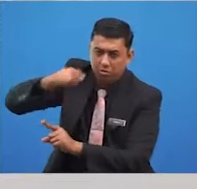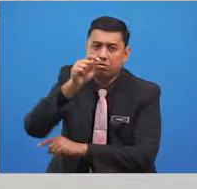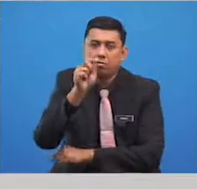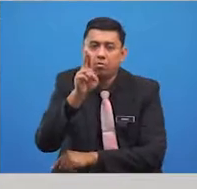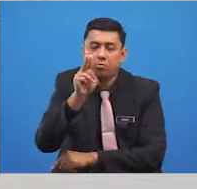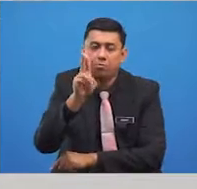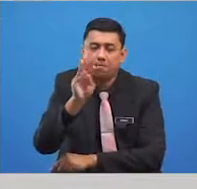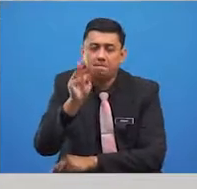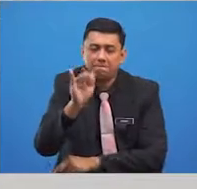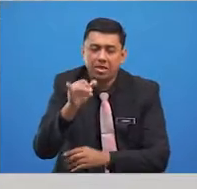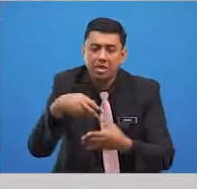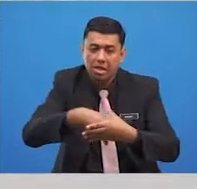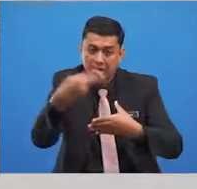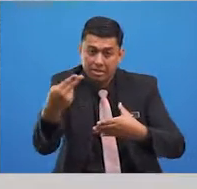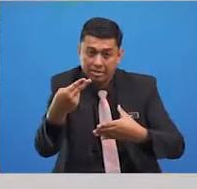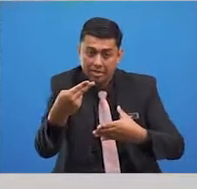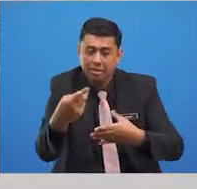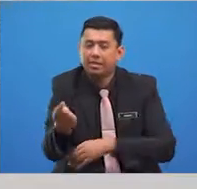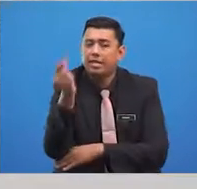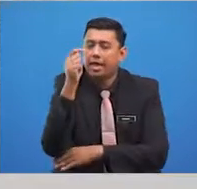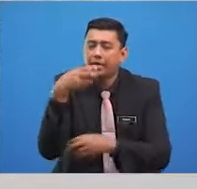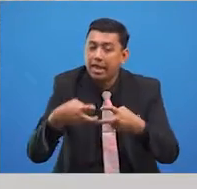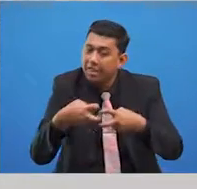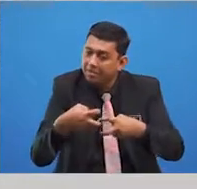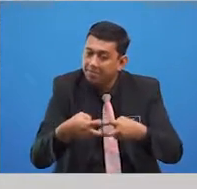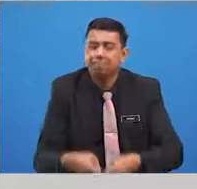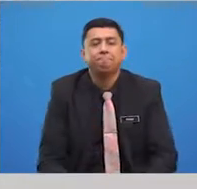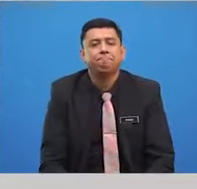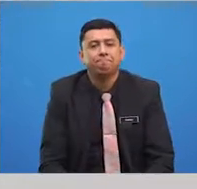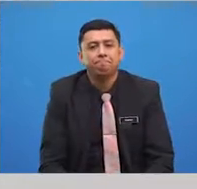dan menghasilkan tenaga elektrik.